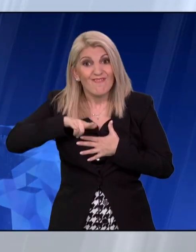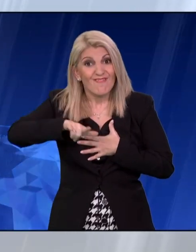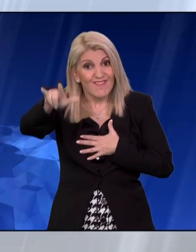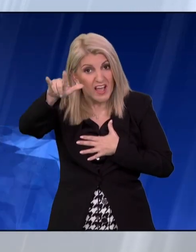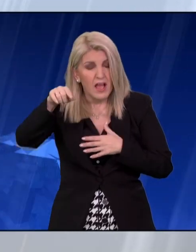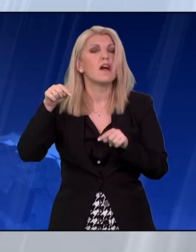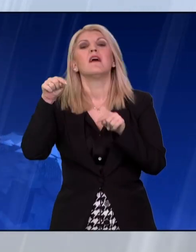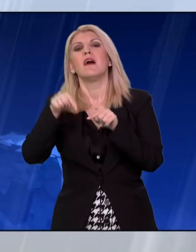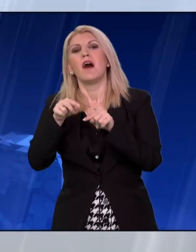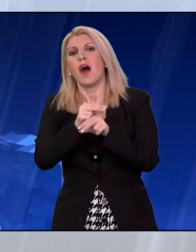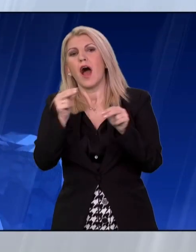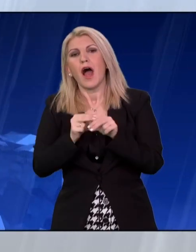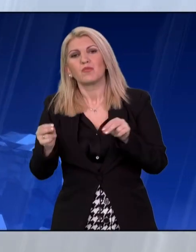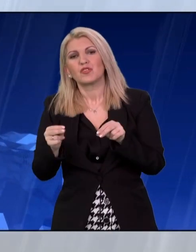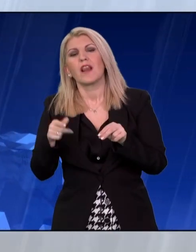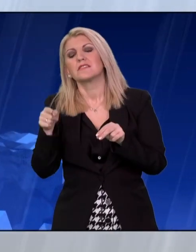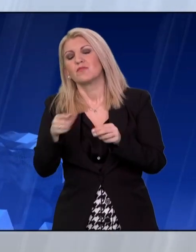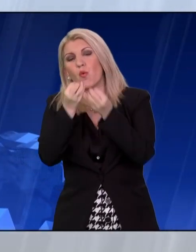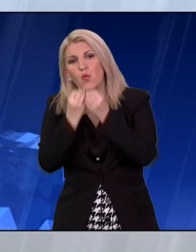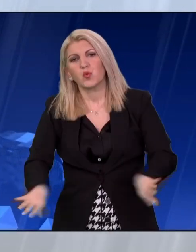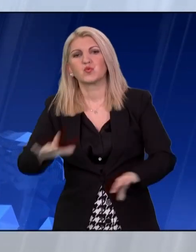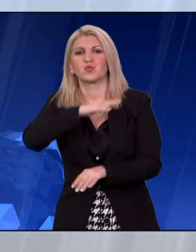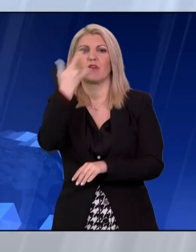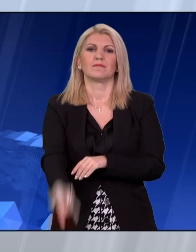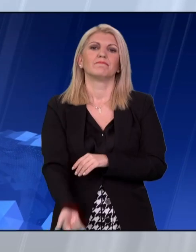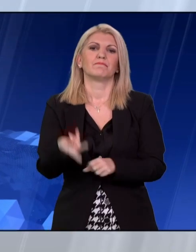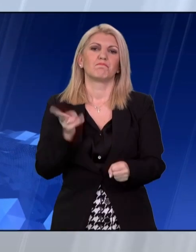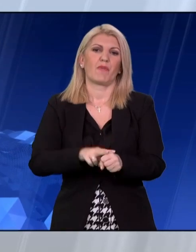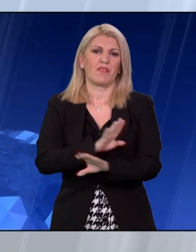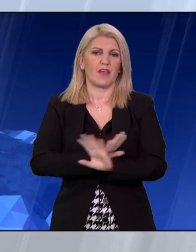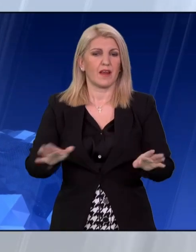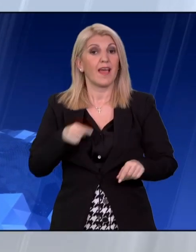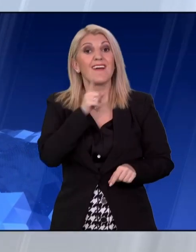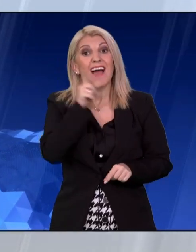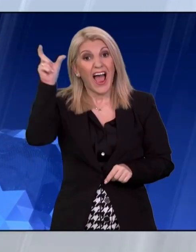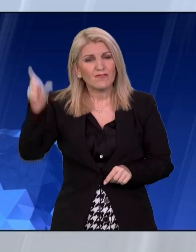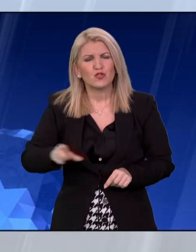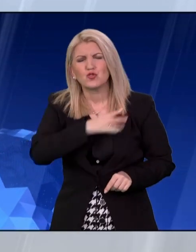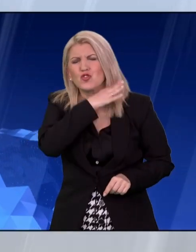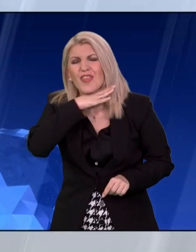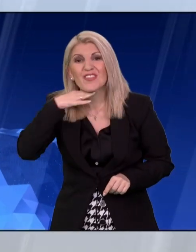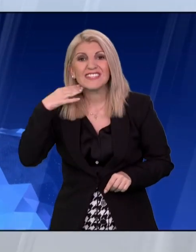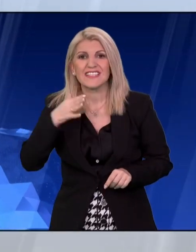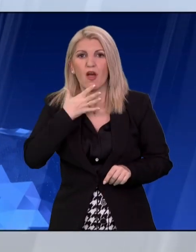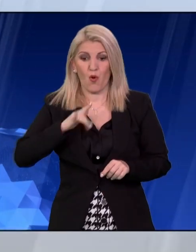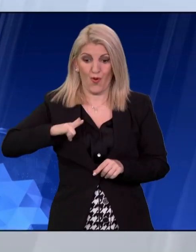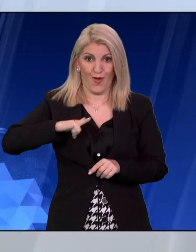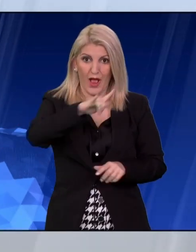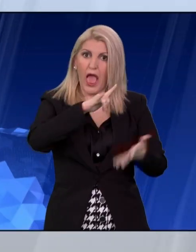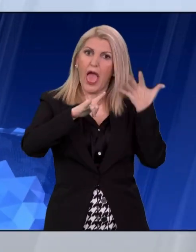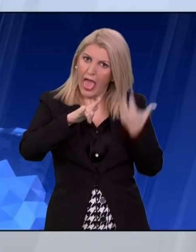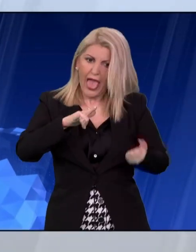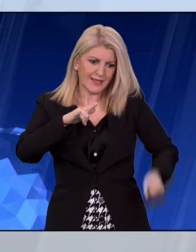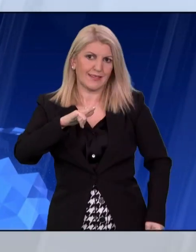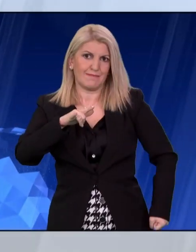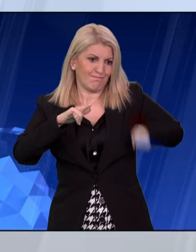φαίνεται ότι δεν το χρησιμοποίησε έκανε με αυτοθυσία μία ηρωική προσπάθεια προκειμένου να μην πέσει σε κατοικημένη περιοχή